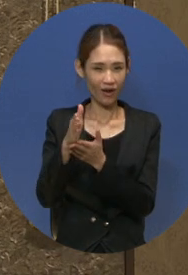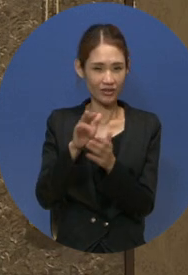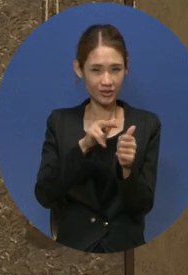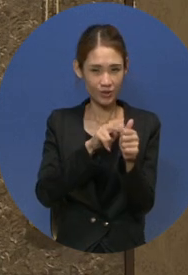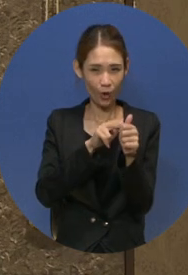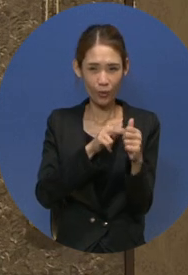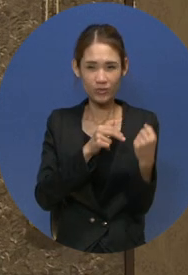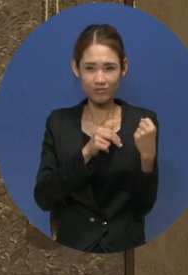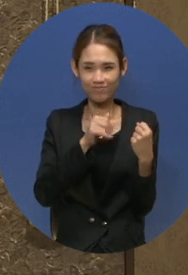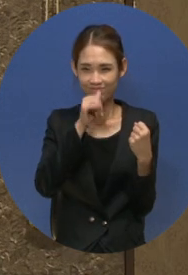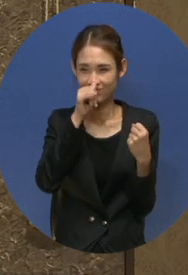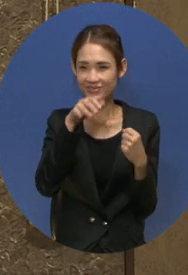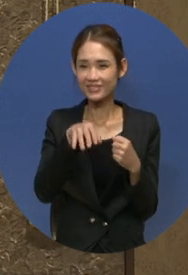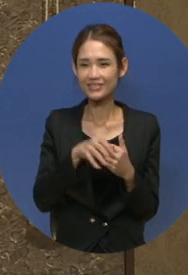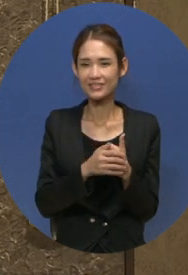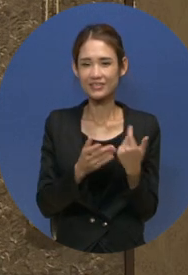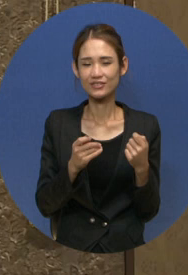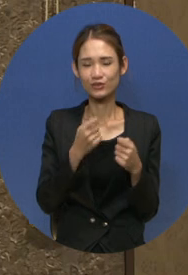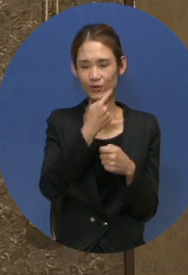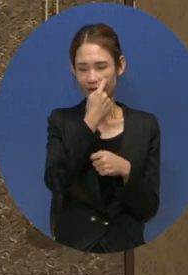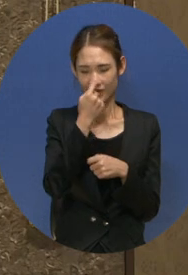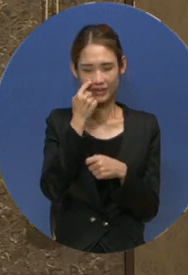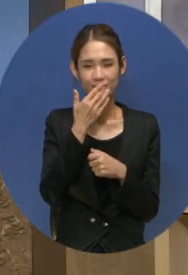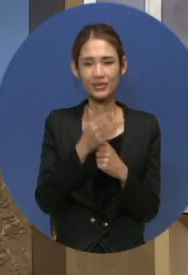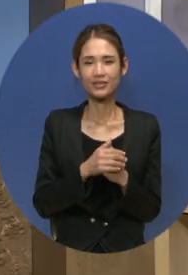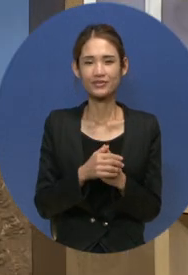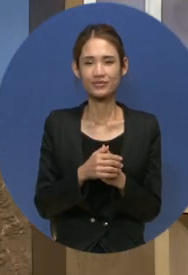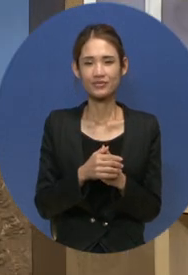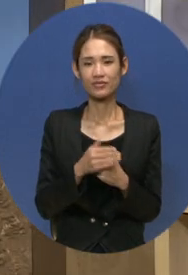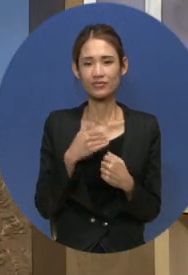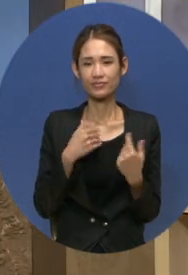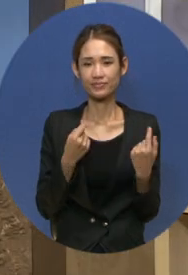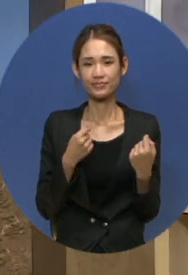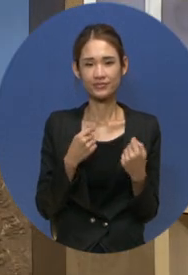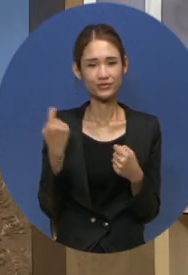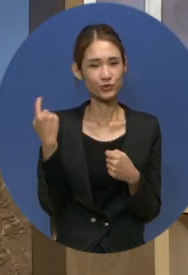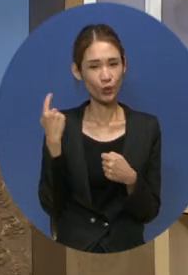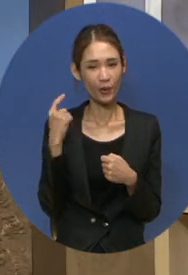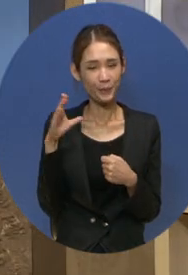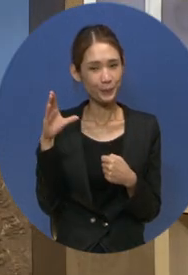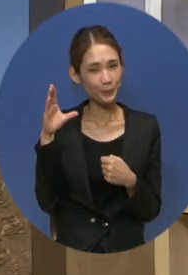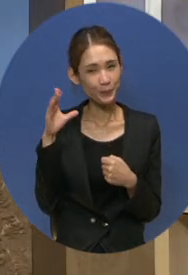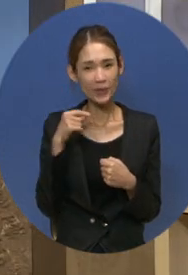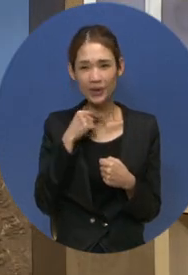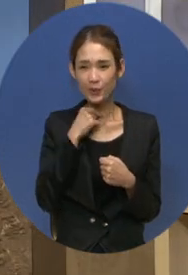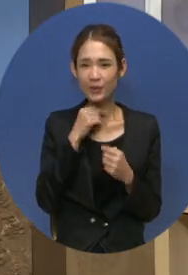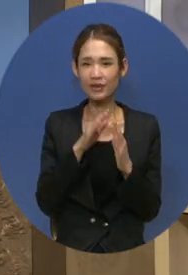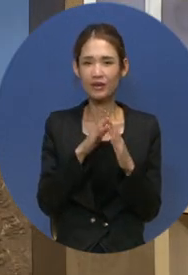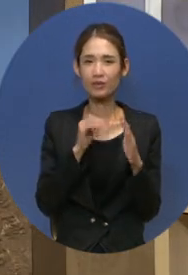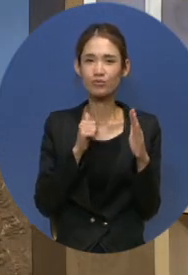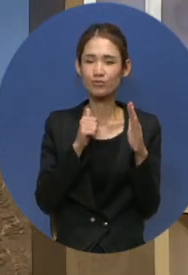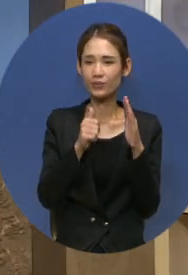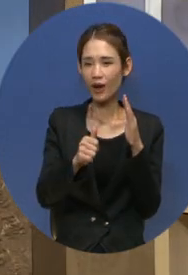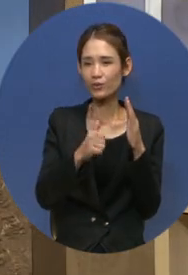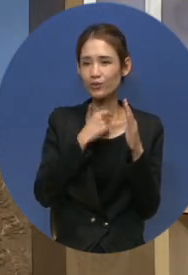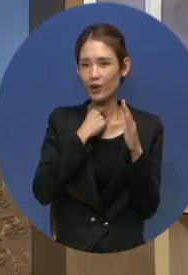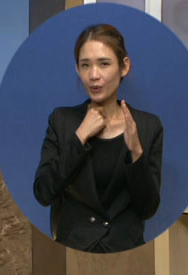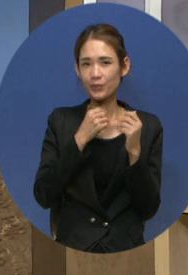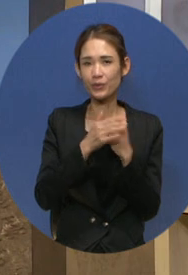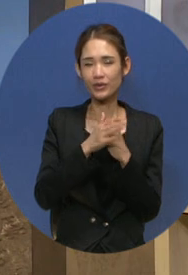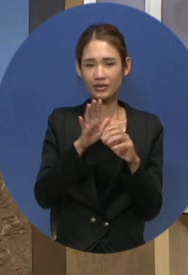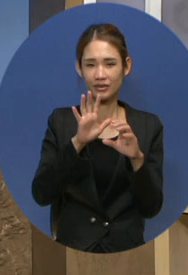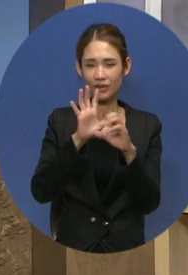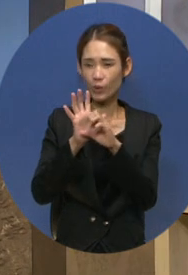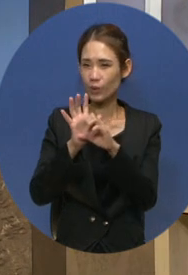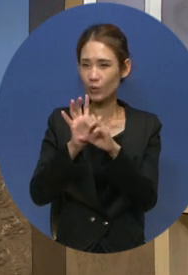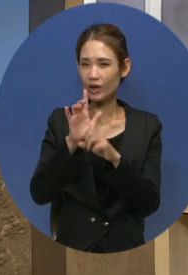정보력이 있는 곳이다. 감사합니다. 제가 확인할 수 있었어요. 네. 저희도 그 소식을 듣고 굉장히 그 방문해보고 싶었는데